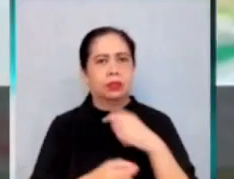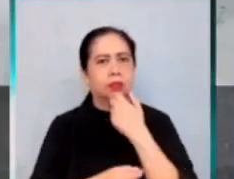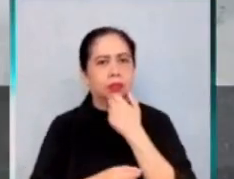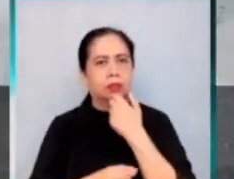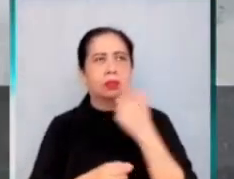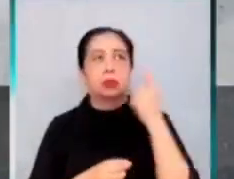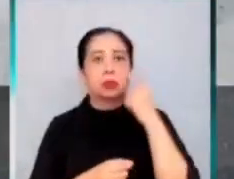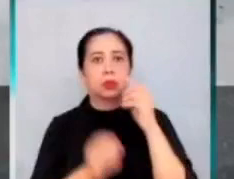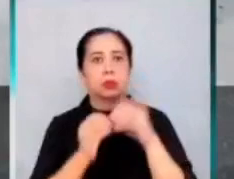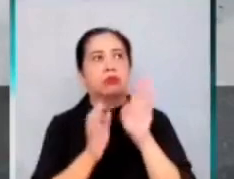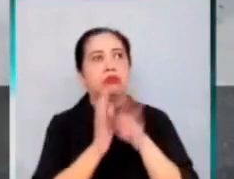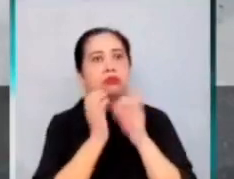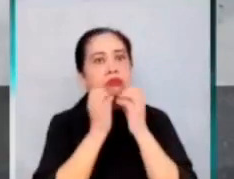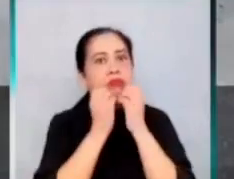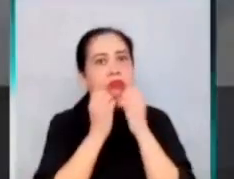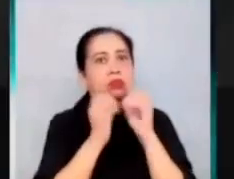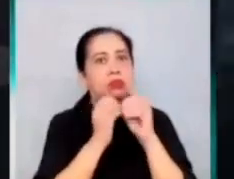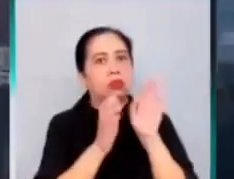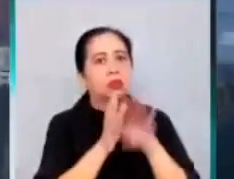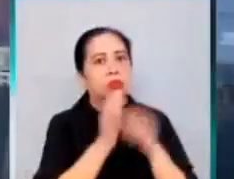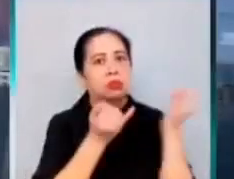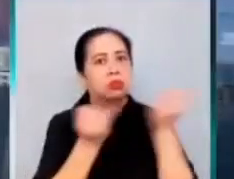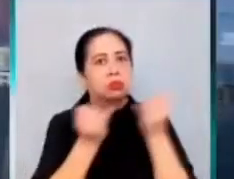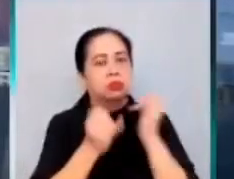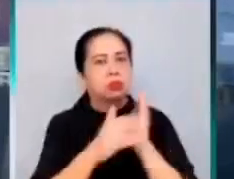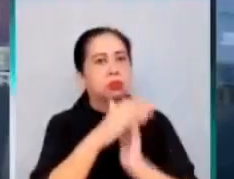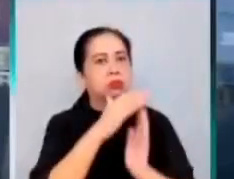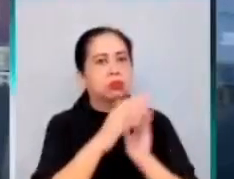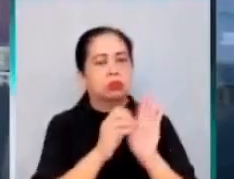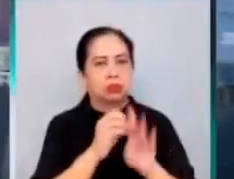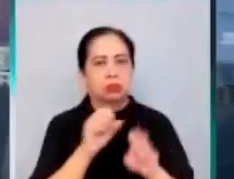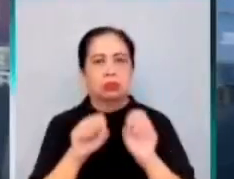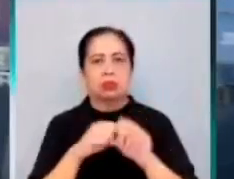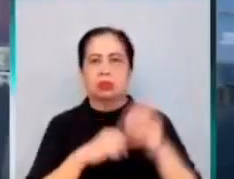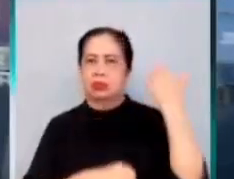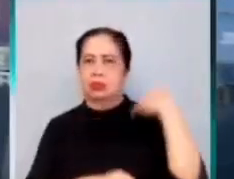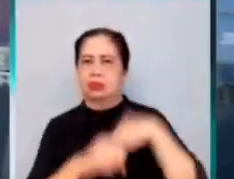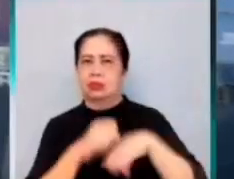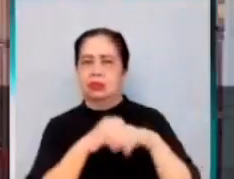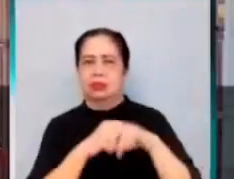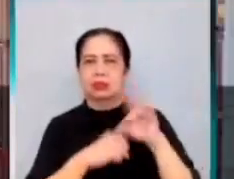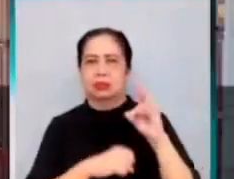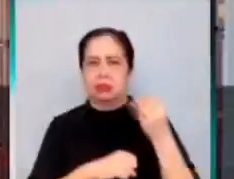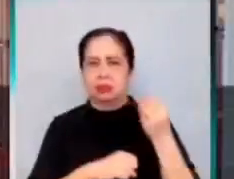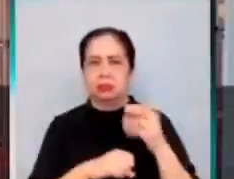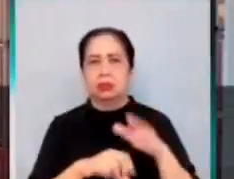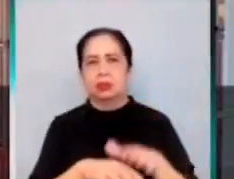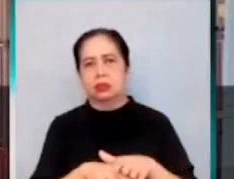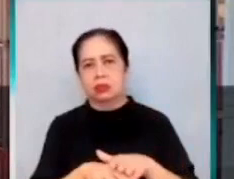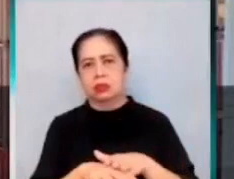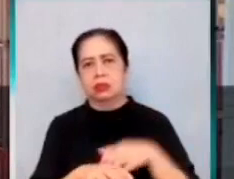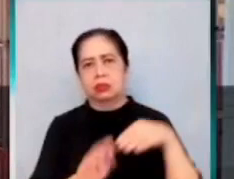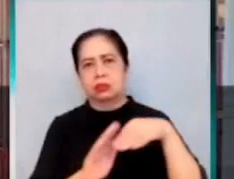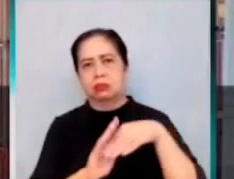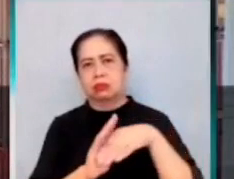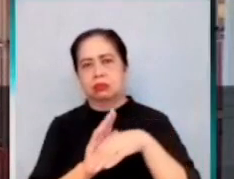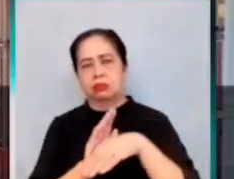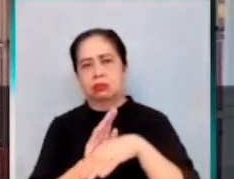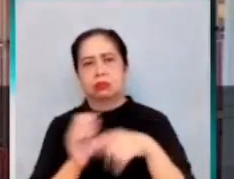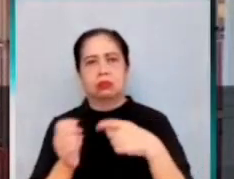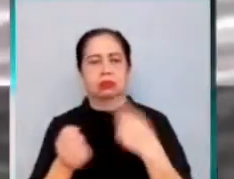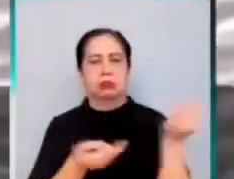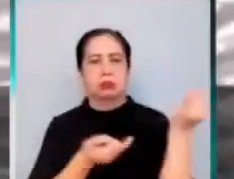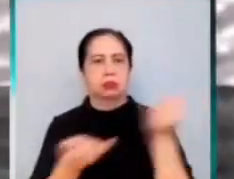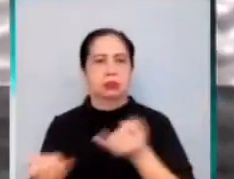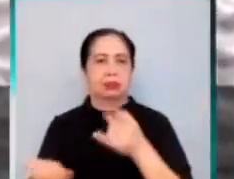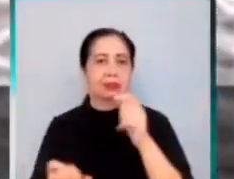makakamura ang mga mamimili sa imported. Kaya mula dekada 70, unti-unti nang bumaba ang taripa sa mga imported na